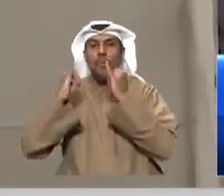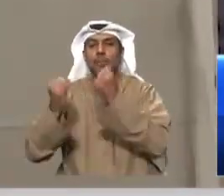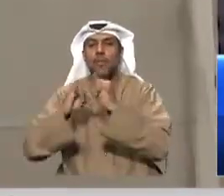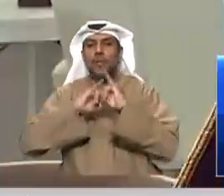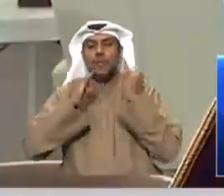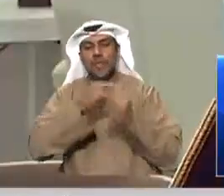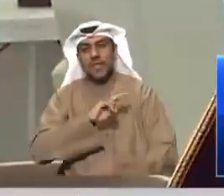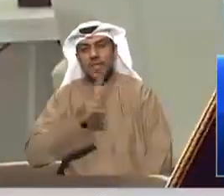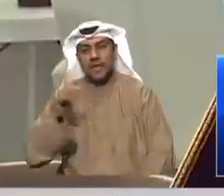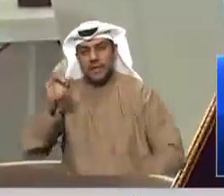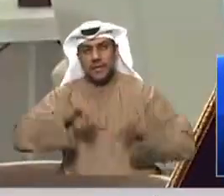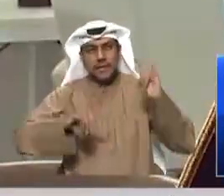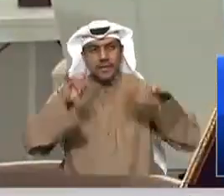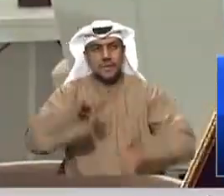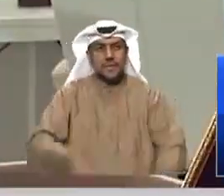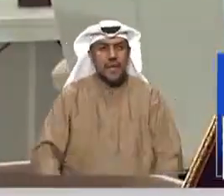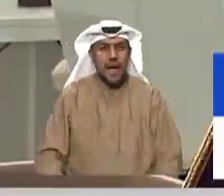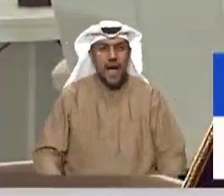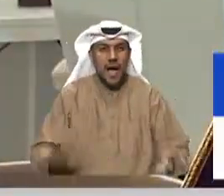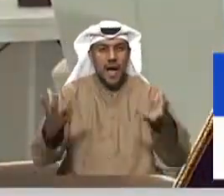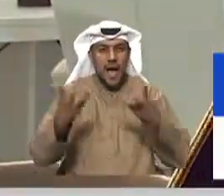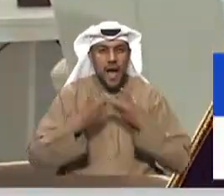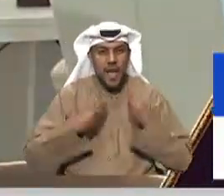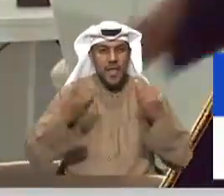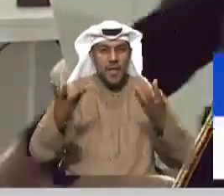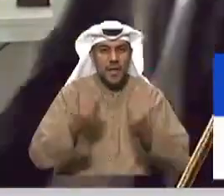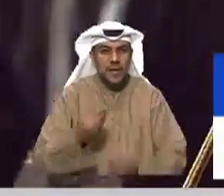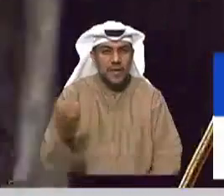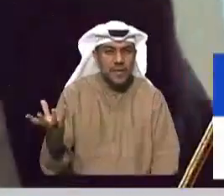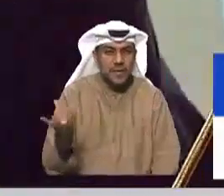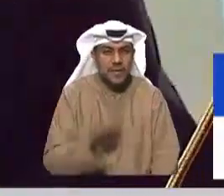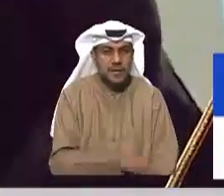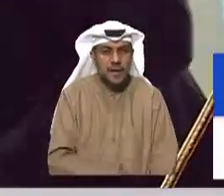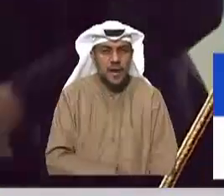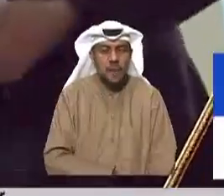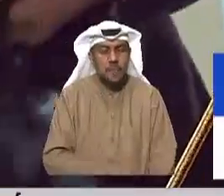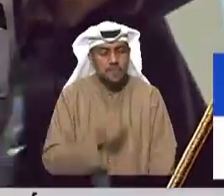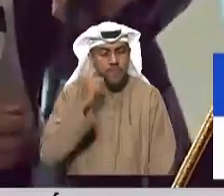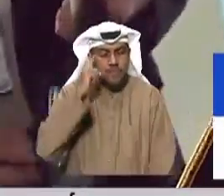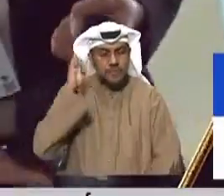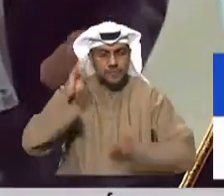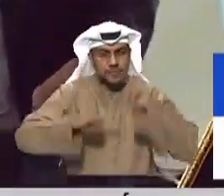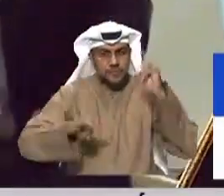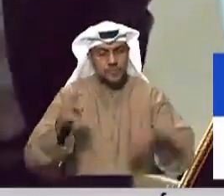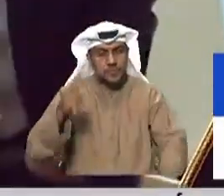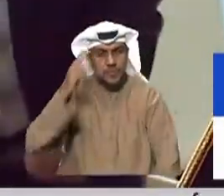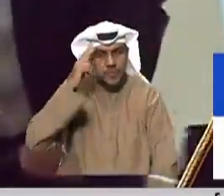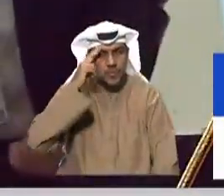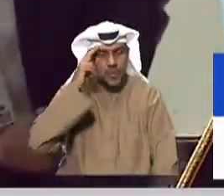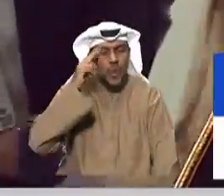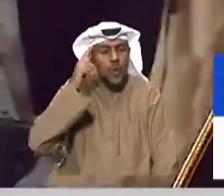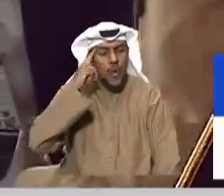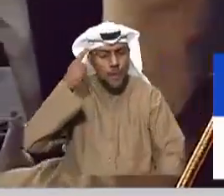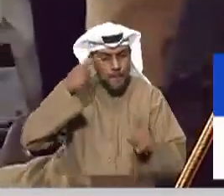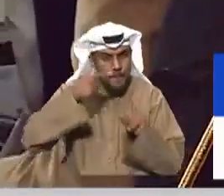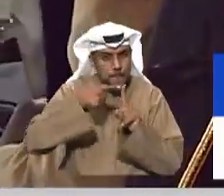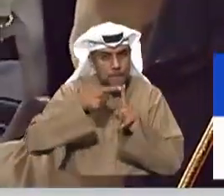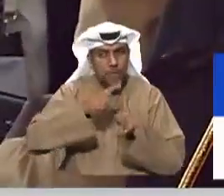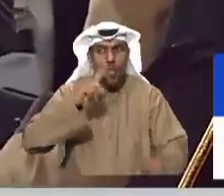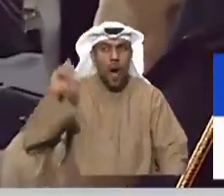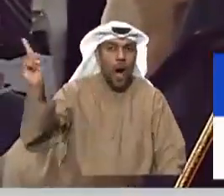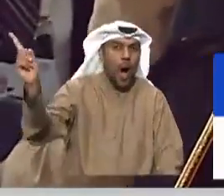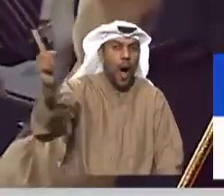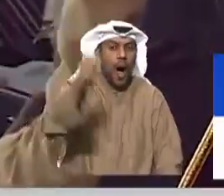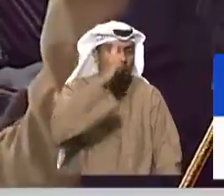هذا العدد وهذا الحضور يعني يدل على مجموعة أمور مهمة. أولها هي أن المملكة تحتل مكانة مهمة في العالم وفي